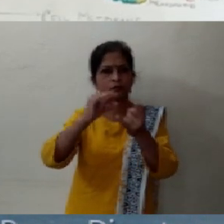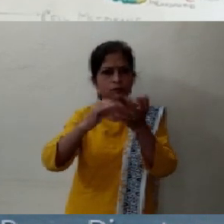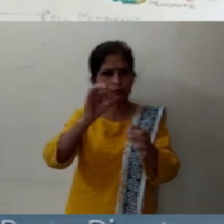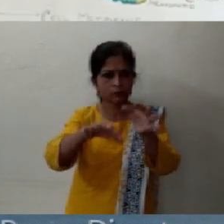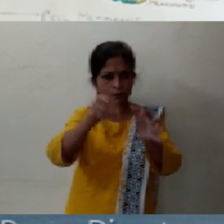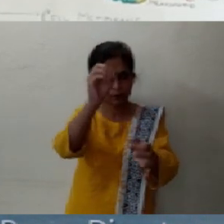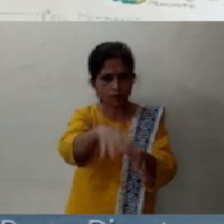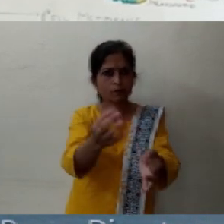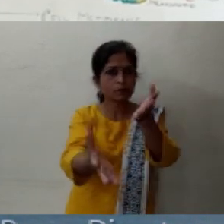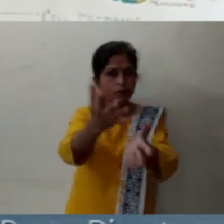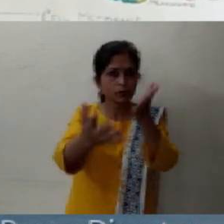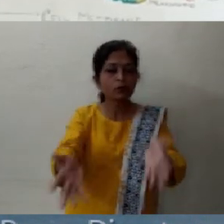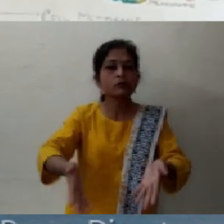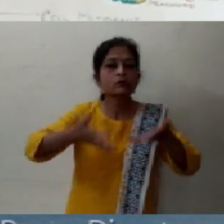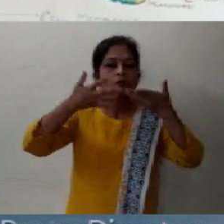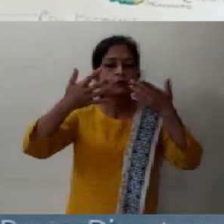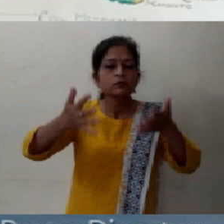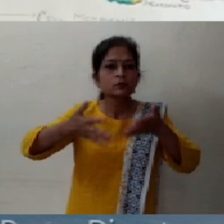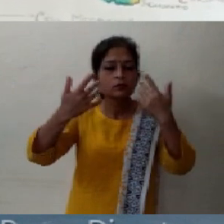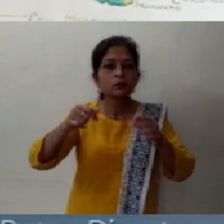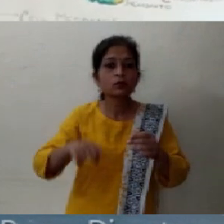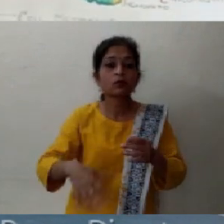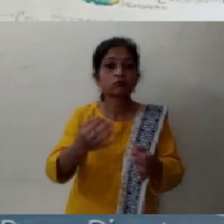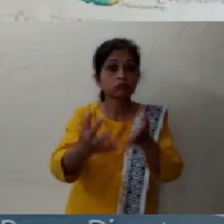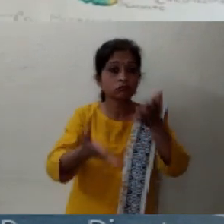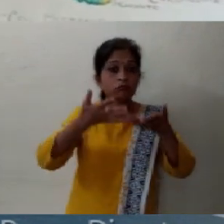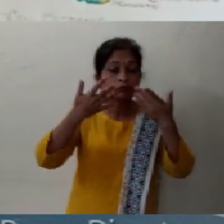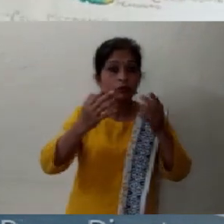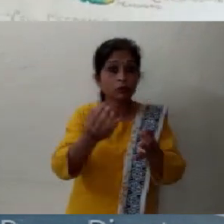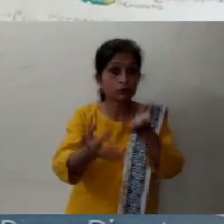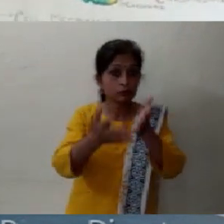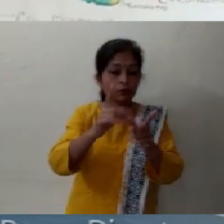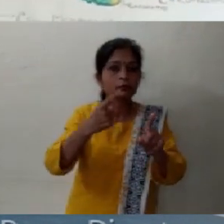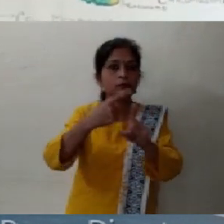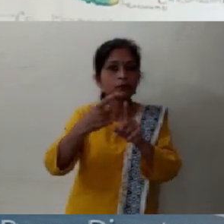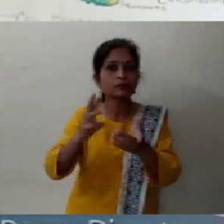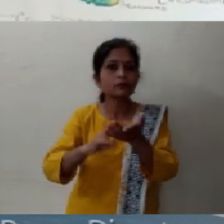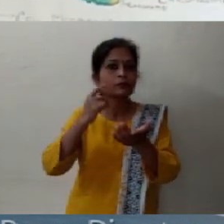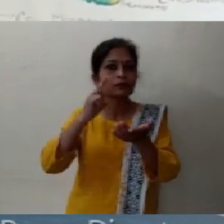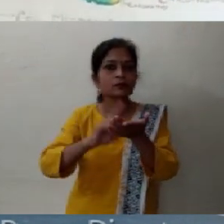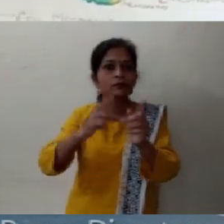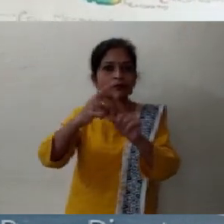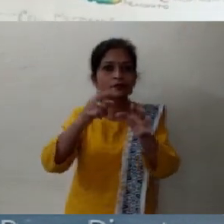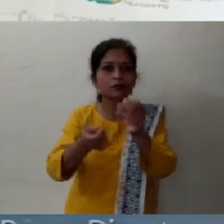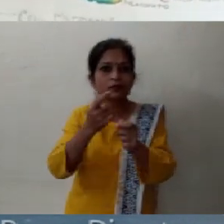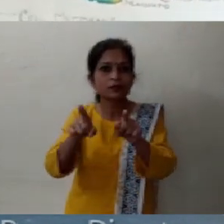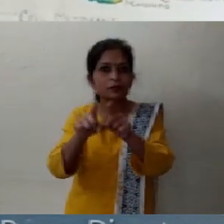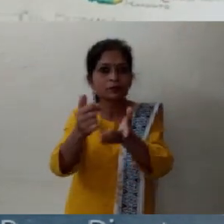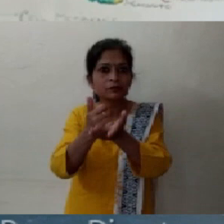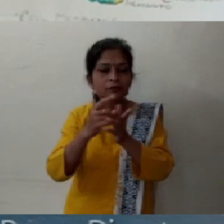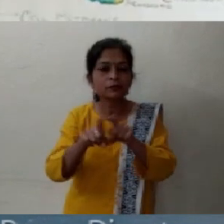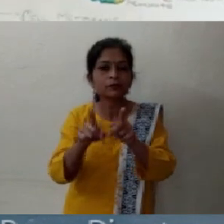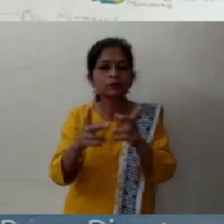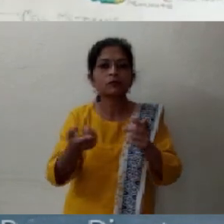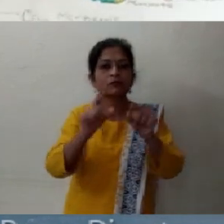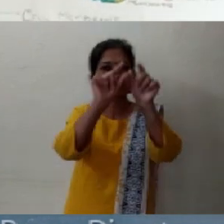पुदीना और अजवाइन के जो औषधि गुण है उसके चलते ये लिपिड बाइलेयर फिर टूट जाता है, कवच कुंडल टूटा और ये